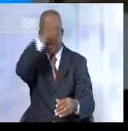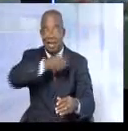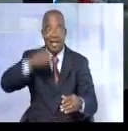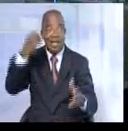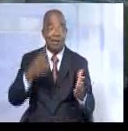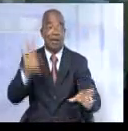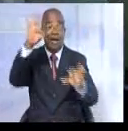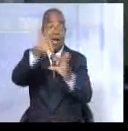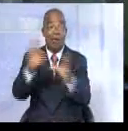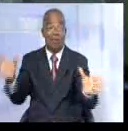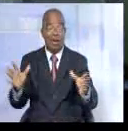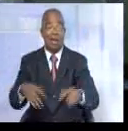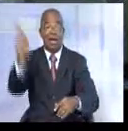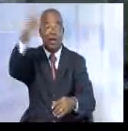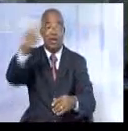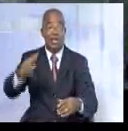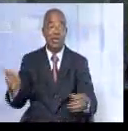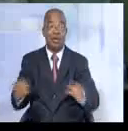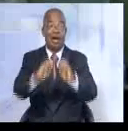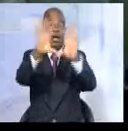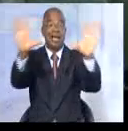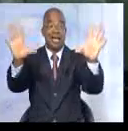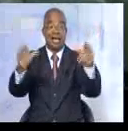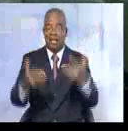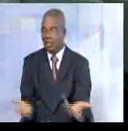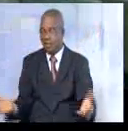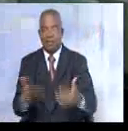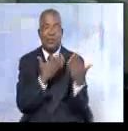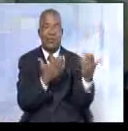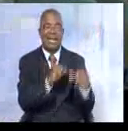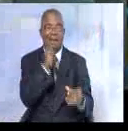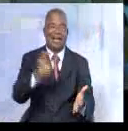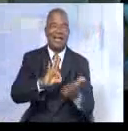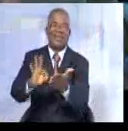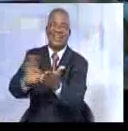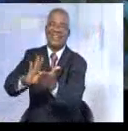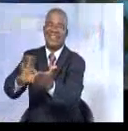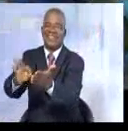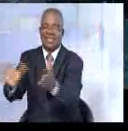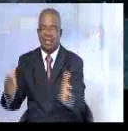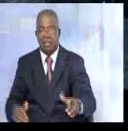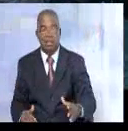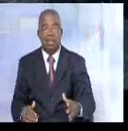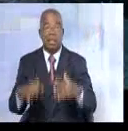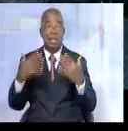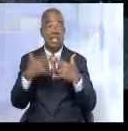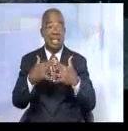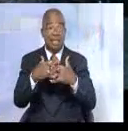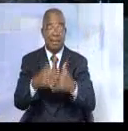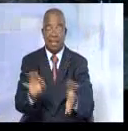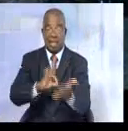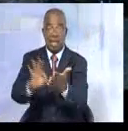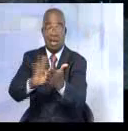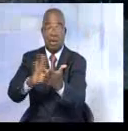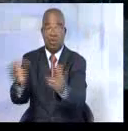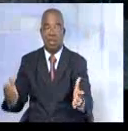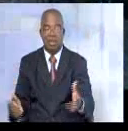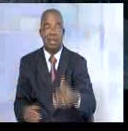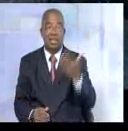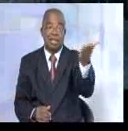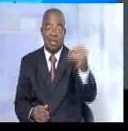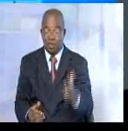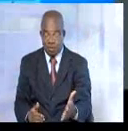démocrates, des sociaux-démocrates, des libéraux et des verts, grands défenseurs de l'environnement. Entre 16h et 17h,